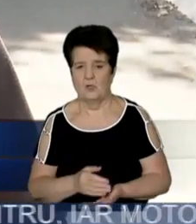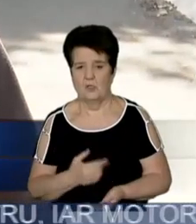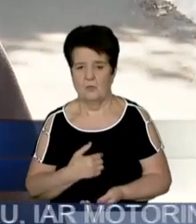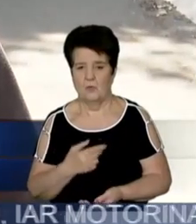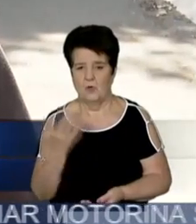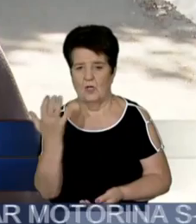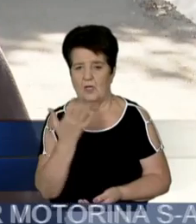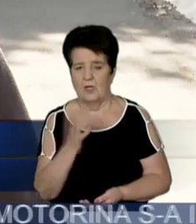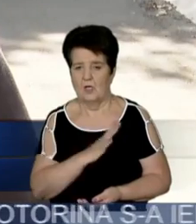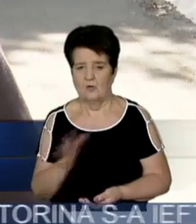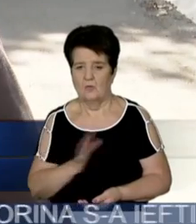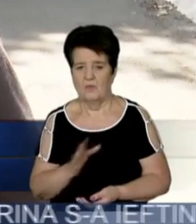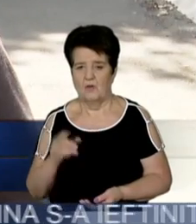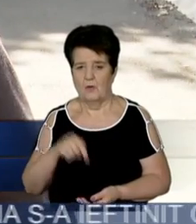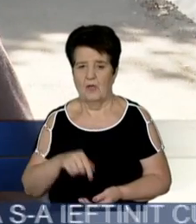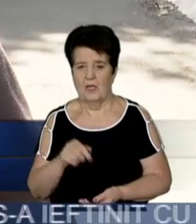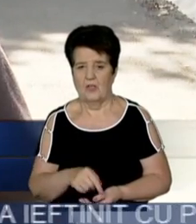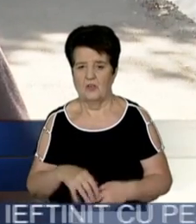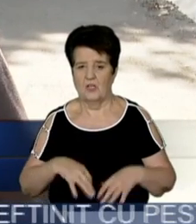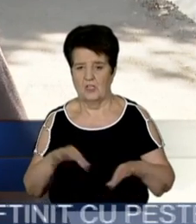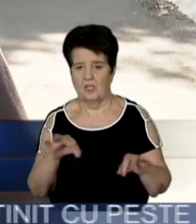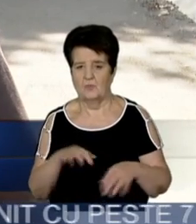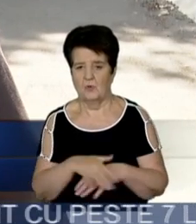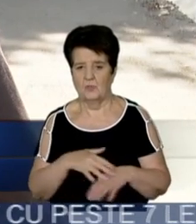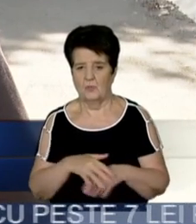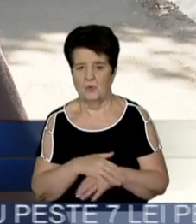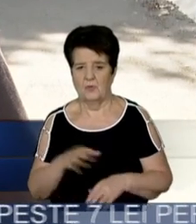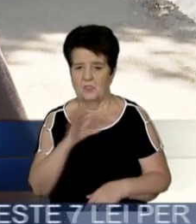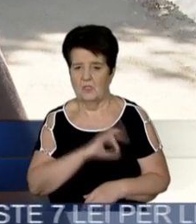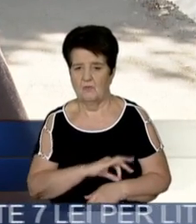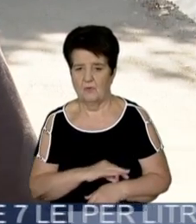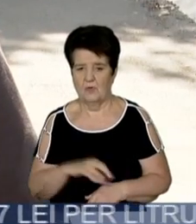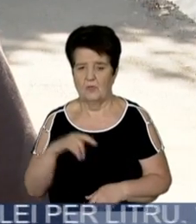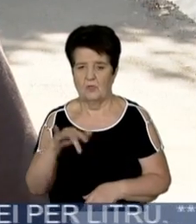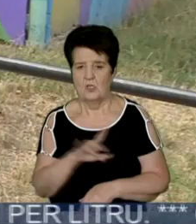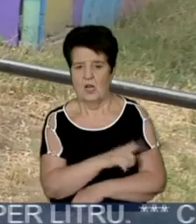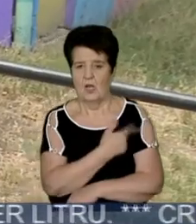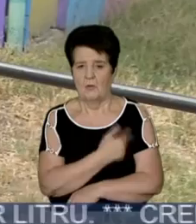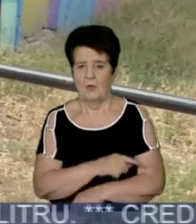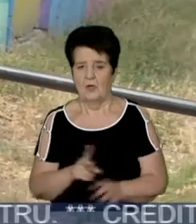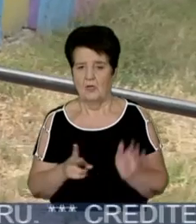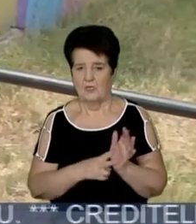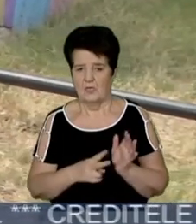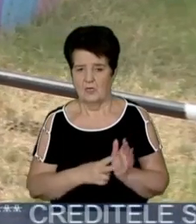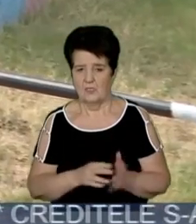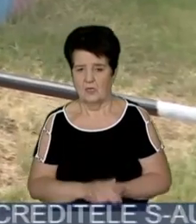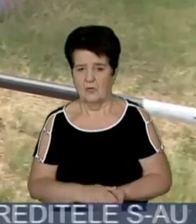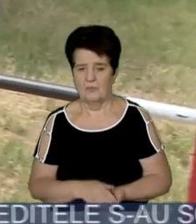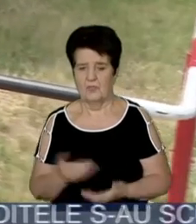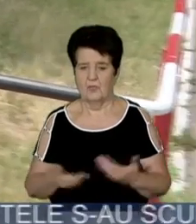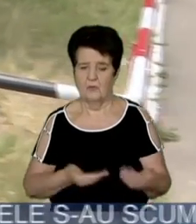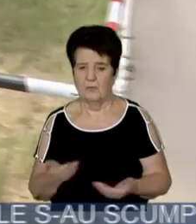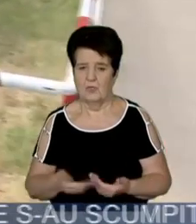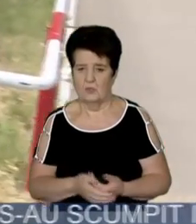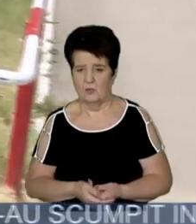avea transport public aici, ca să ne folosim, de pildă, ca să ne ducem la policlinica 7 și deja trebuia să ne ducem pe jos.